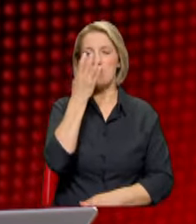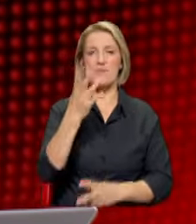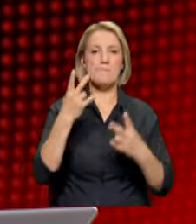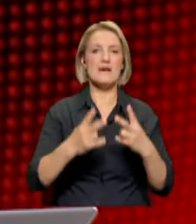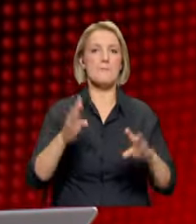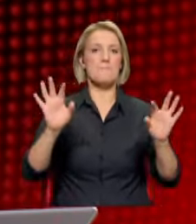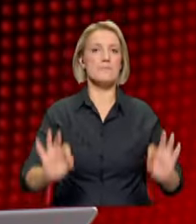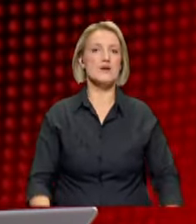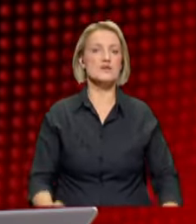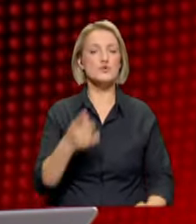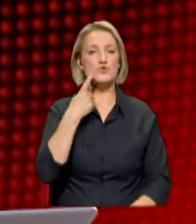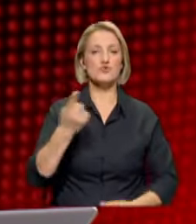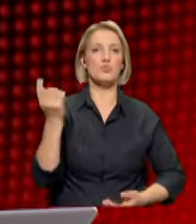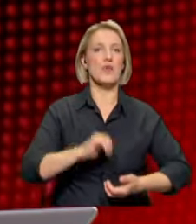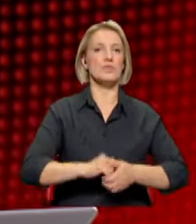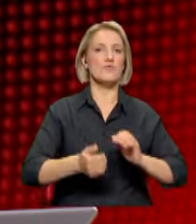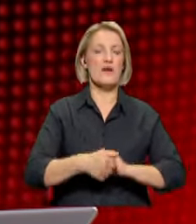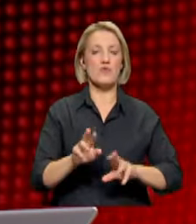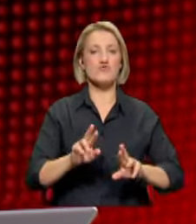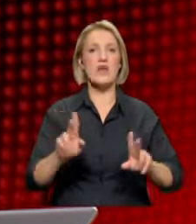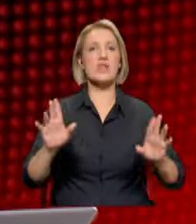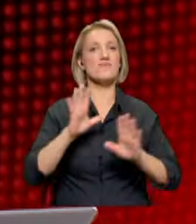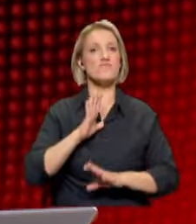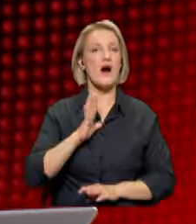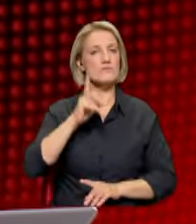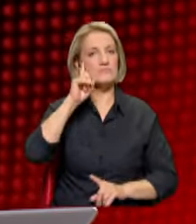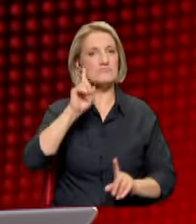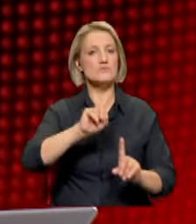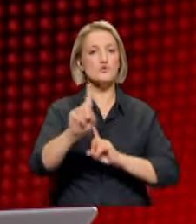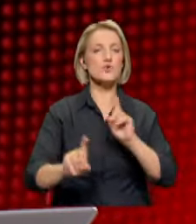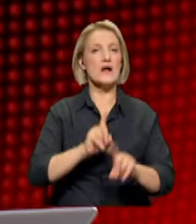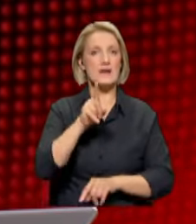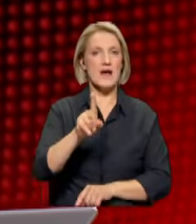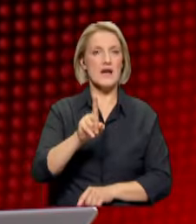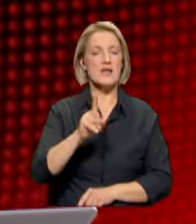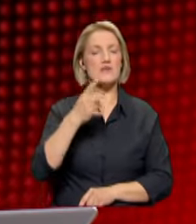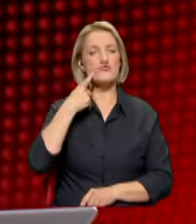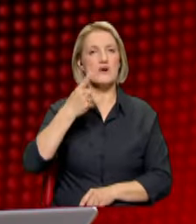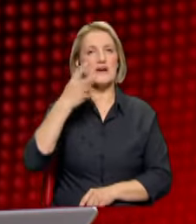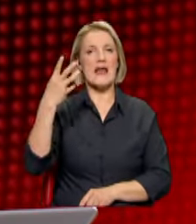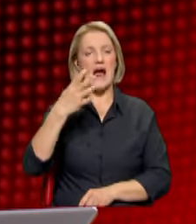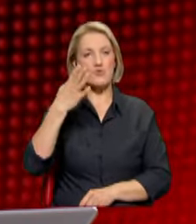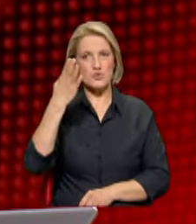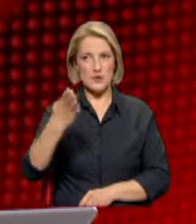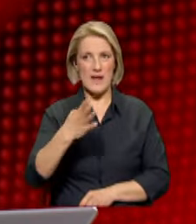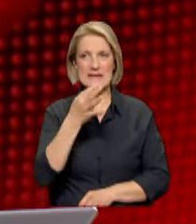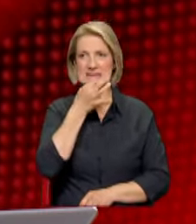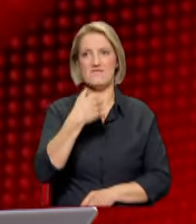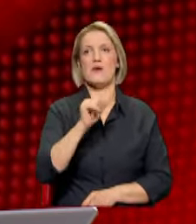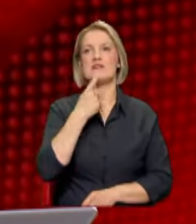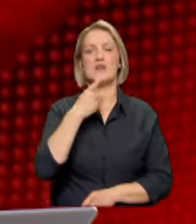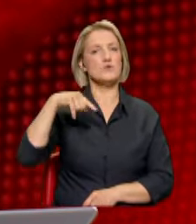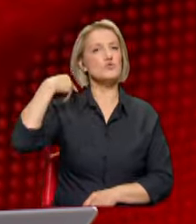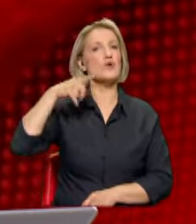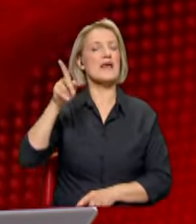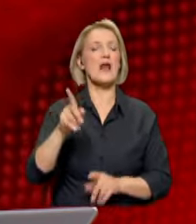mesajlarıyla başlayan Cumhur İttifakı'nda çatlak mı var sorularına Cumhurbaşkanı Erdoğan suistimale fırsat vermeyiz dedi. Suriye